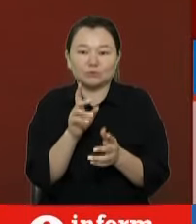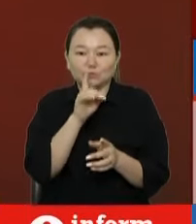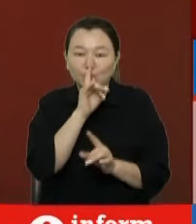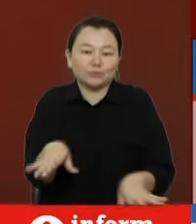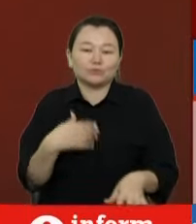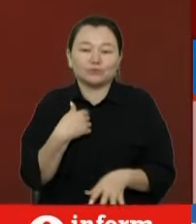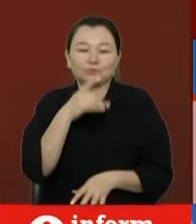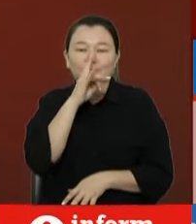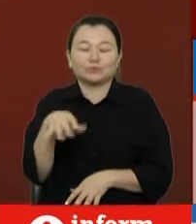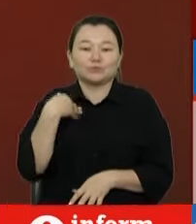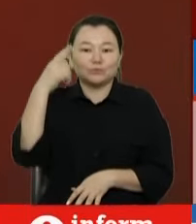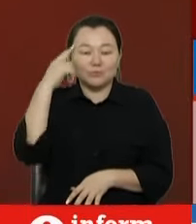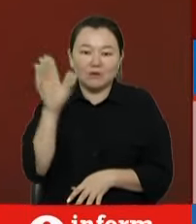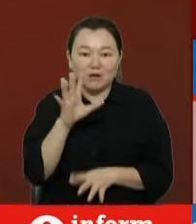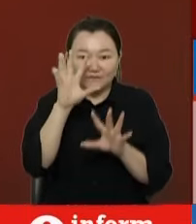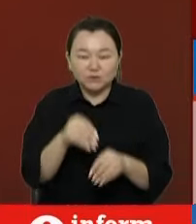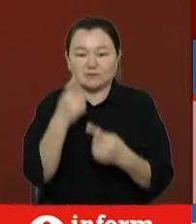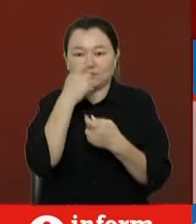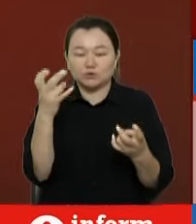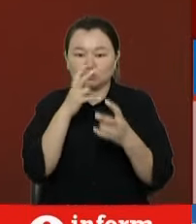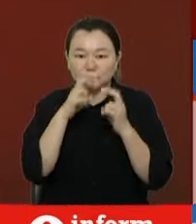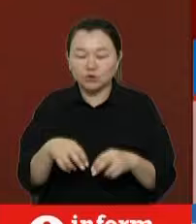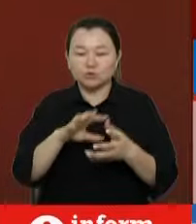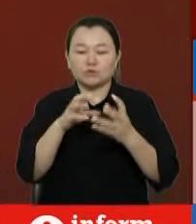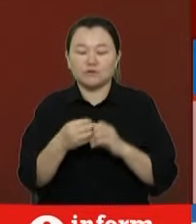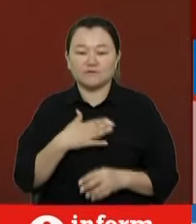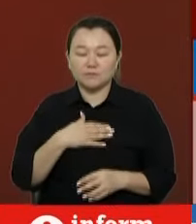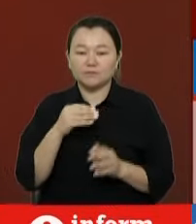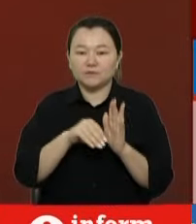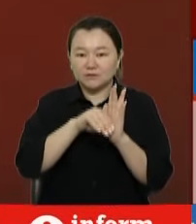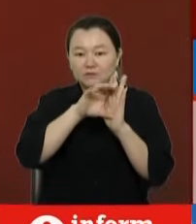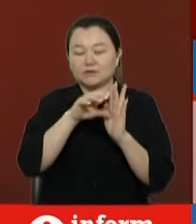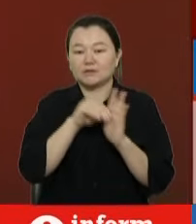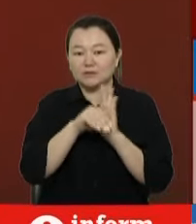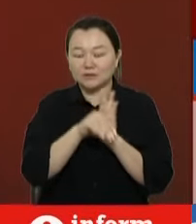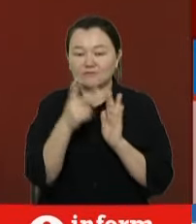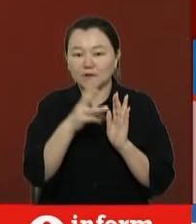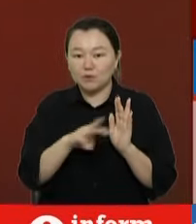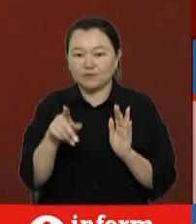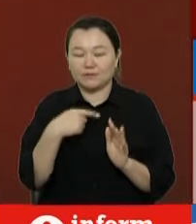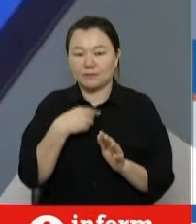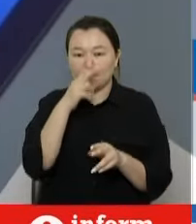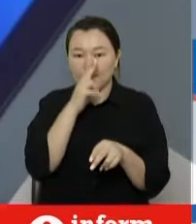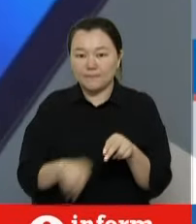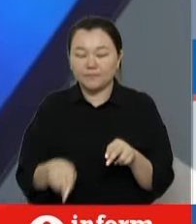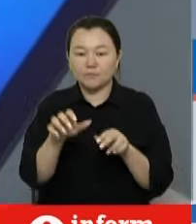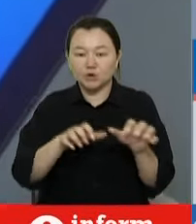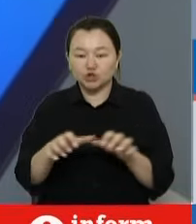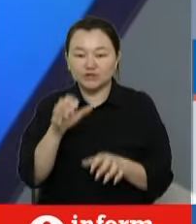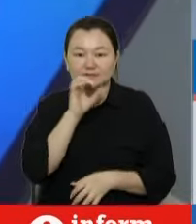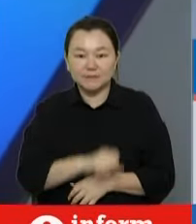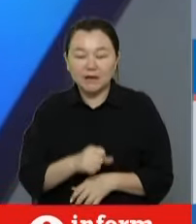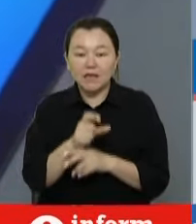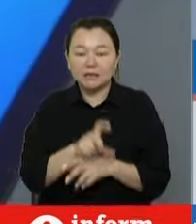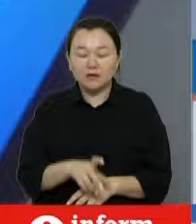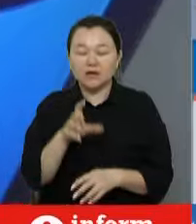передала ему всю нужную информацию. В результате со счета ушли все мои накопления, а это 2 миллиона тенге. Не так давно в